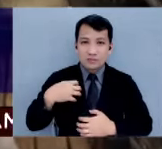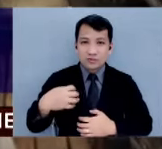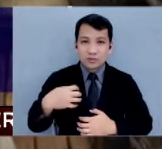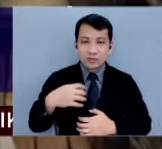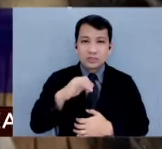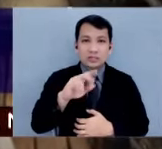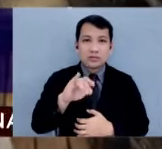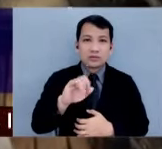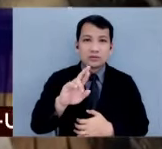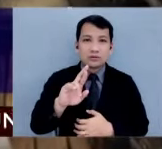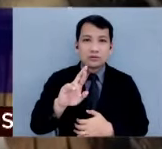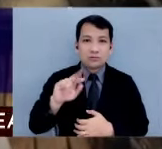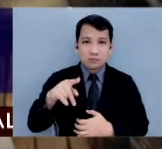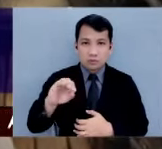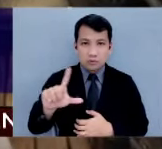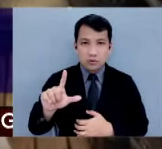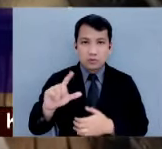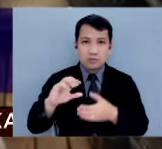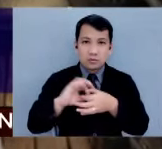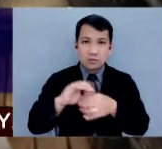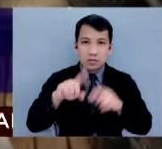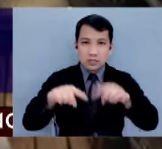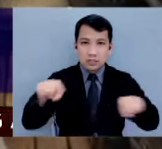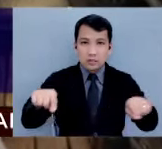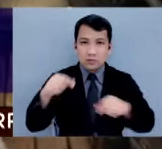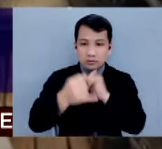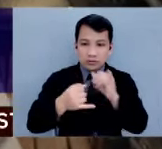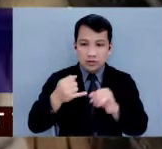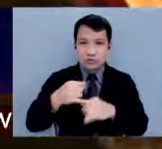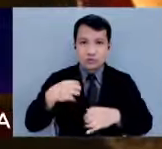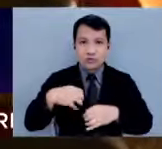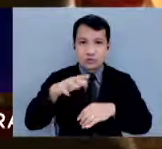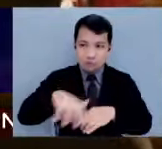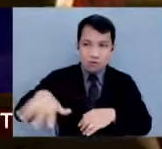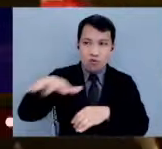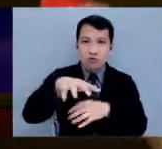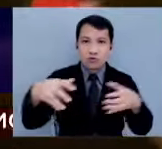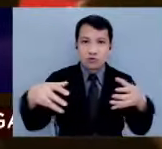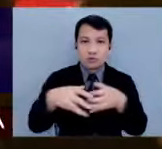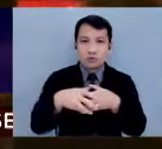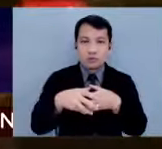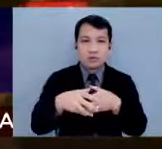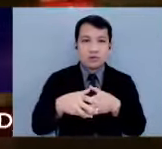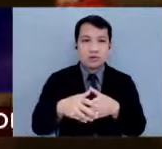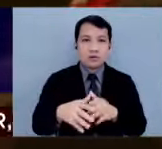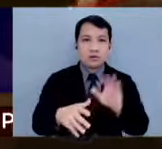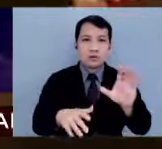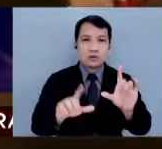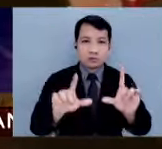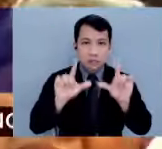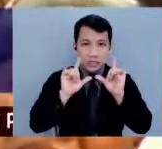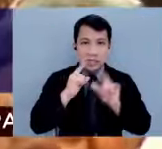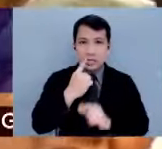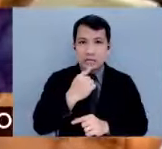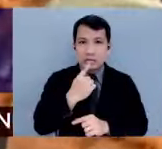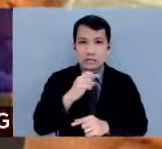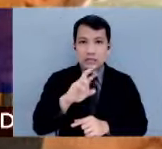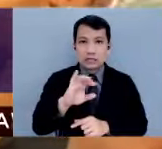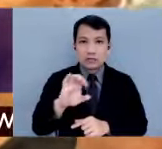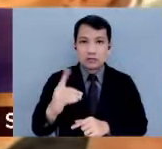coordination, no, samahan ng iba't ibang pulisya sa buong mundo. So malalagay na siya sa red notice. Pagdaan niya sa anumang